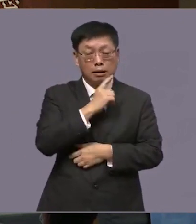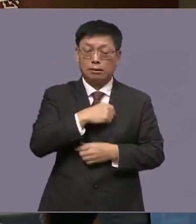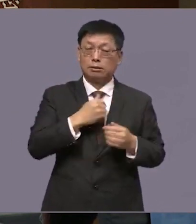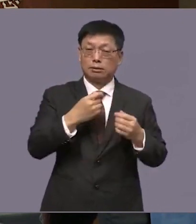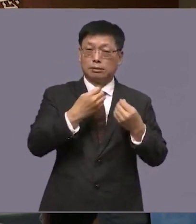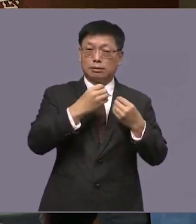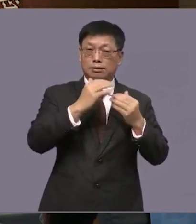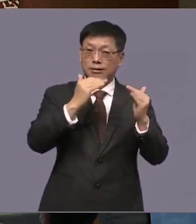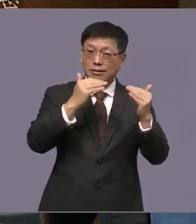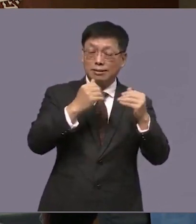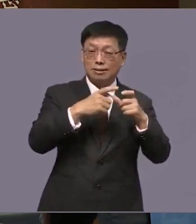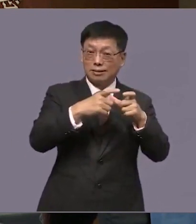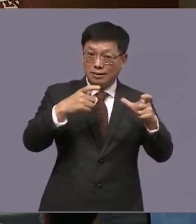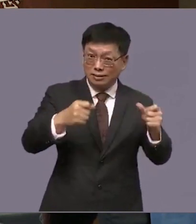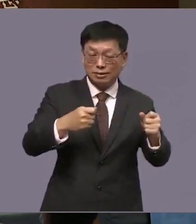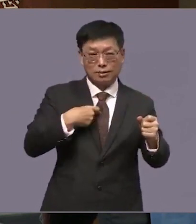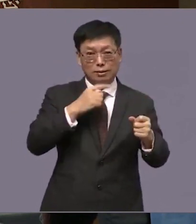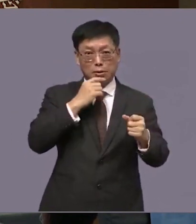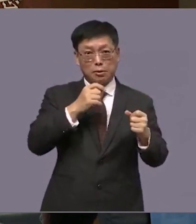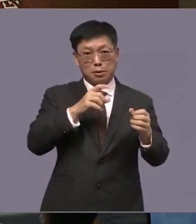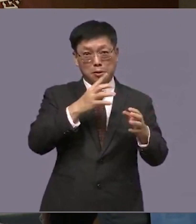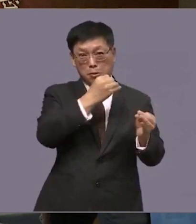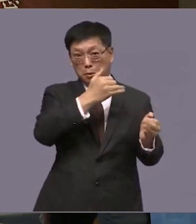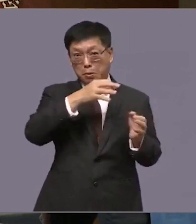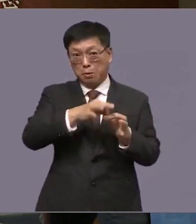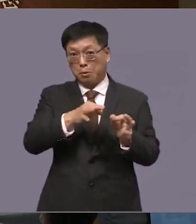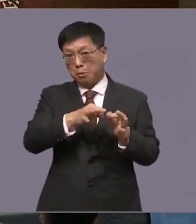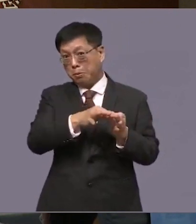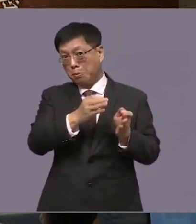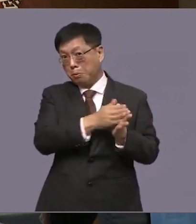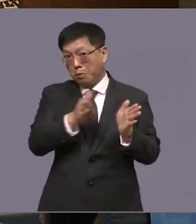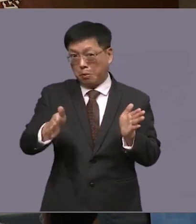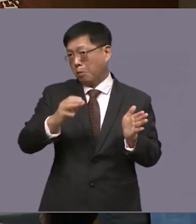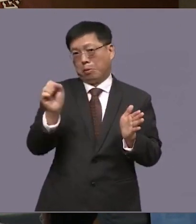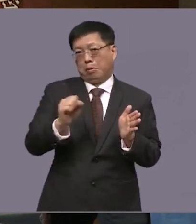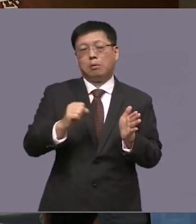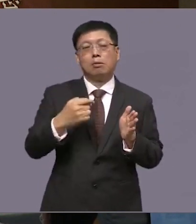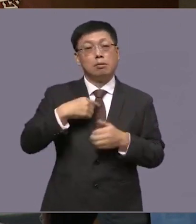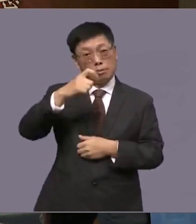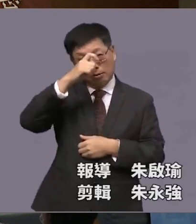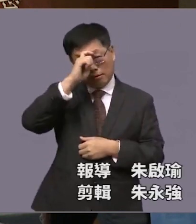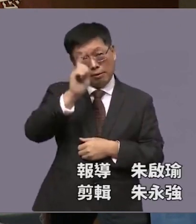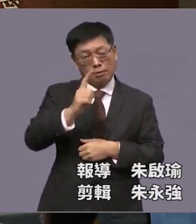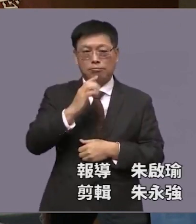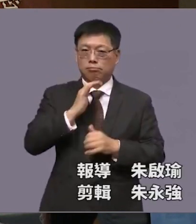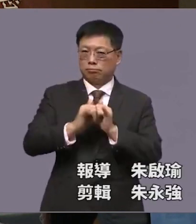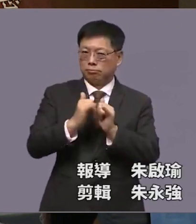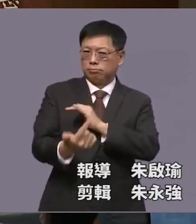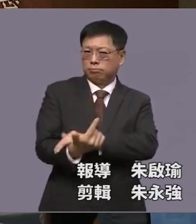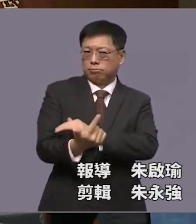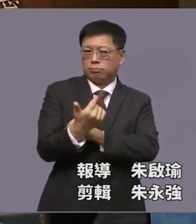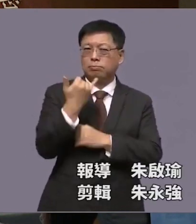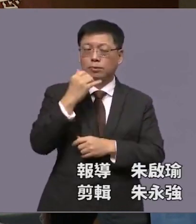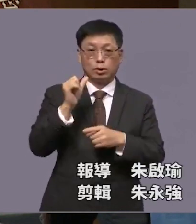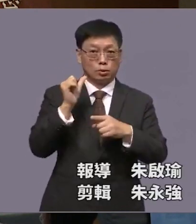券啊！你的无限期我们不同意，我们就是希望民众啊，五